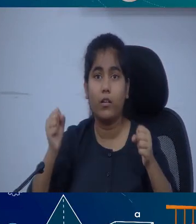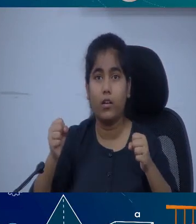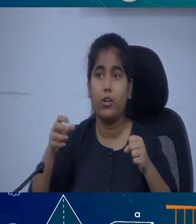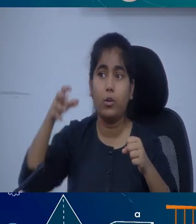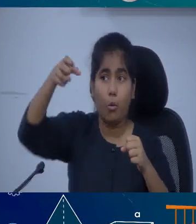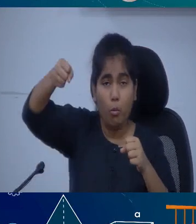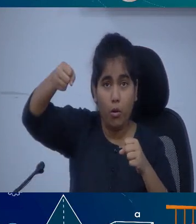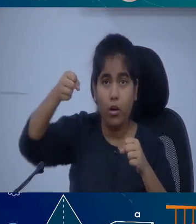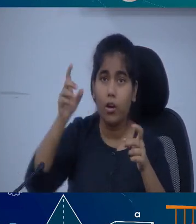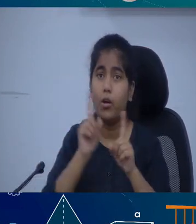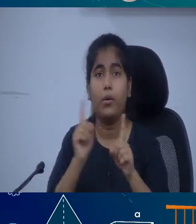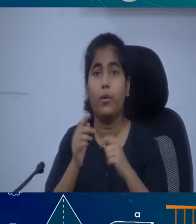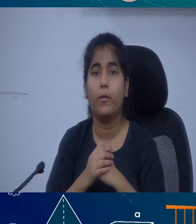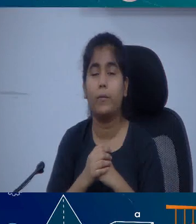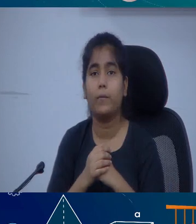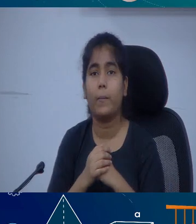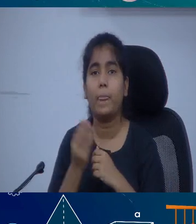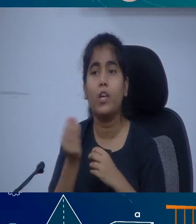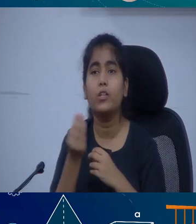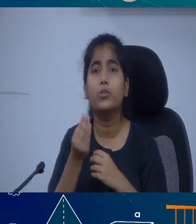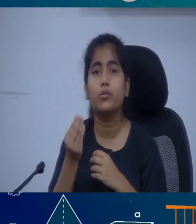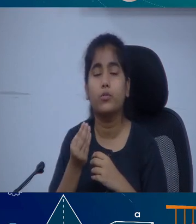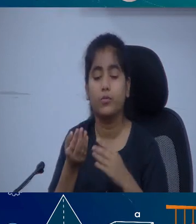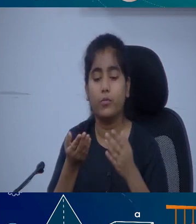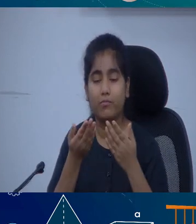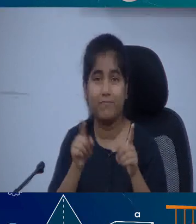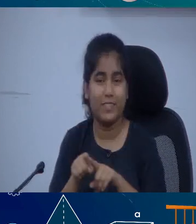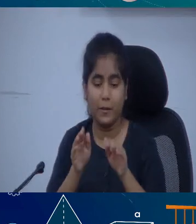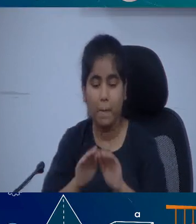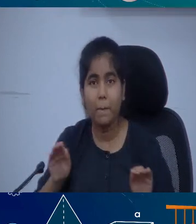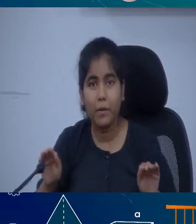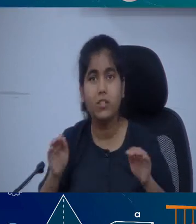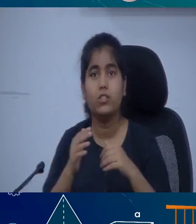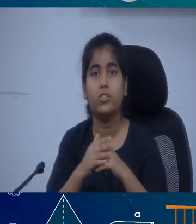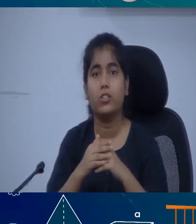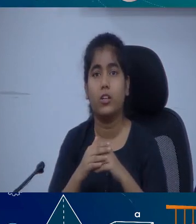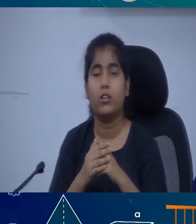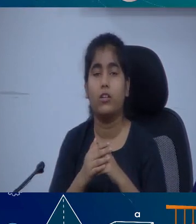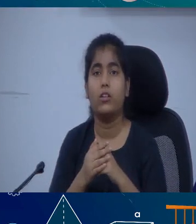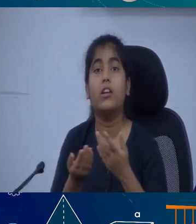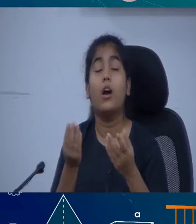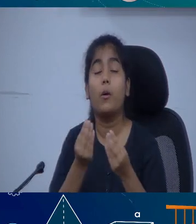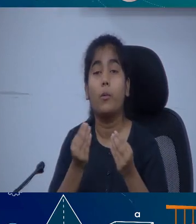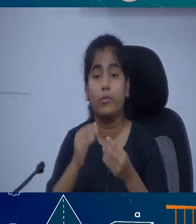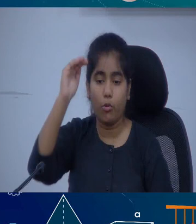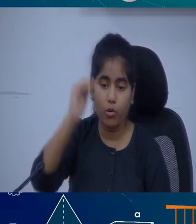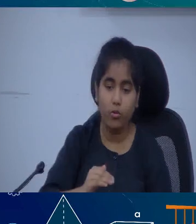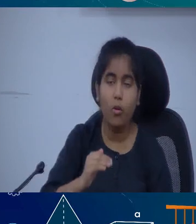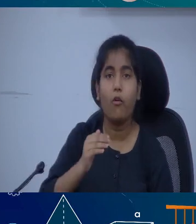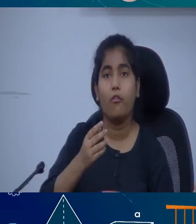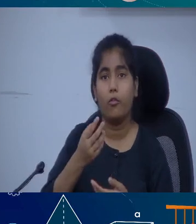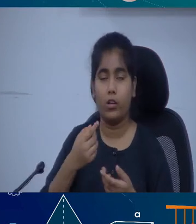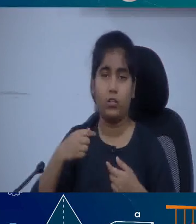कि आपके पास डबल हैंडेड हाइट रेल होनी चाहिए. हर जना ऊपर वाली कोई पकड़ के नहीं चढ़ पाता. कई लोग होते हैं जो जैसे कि छोटे